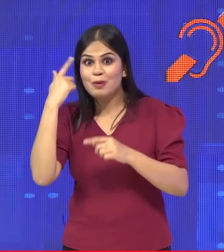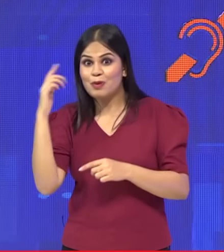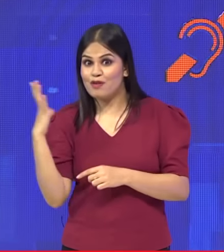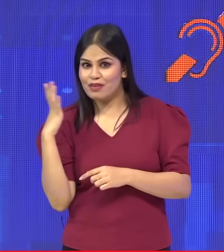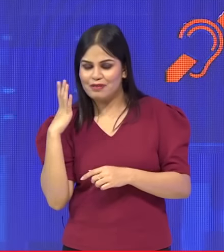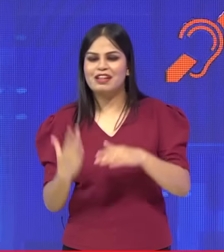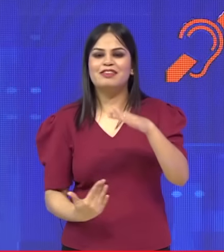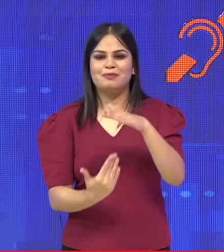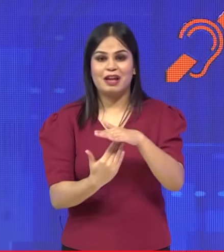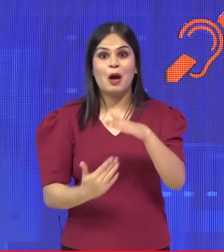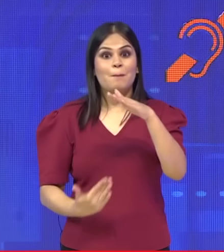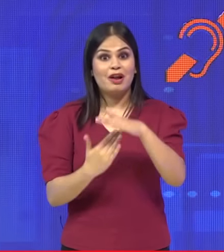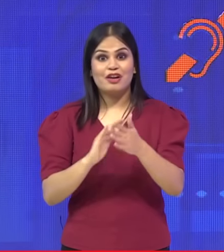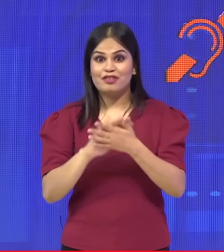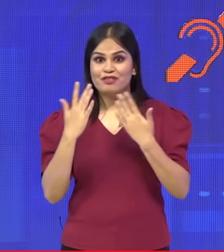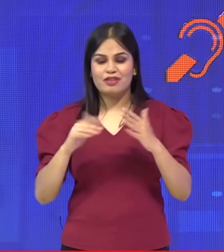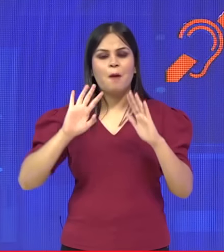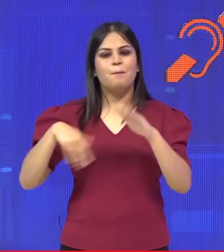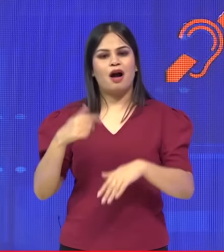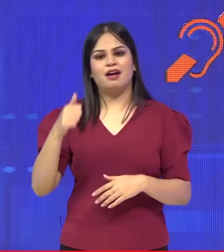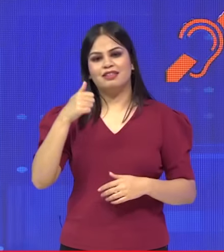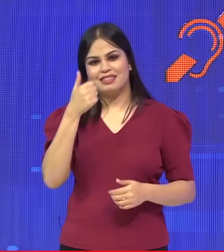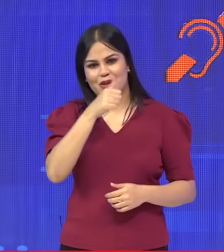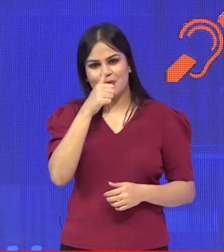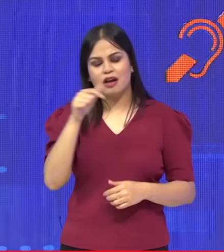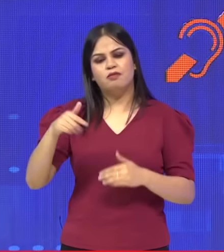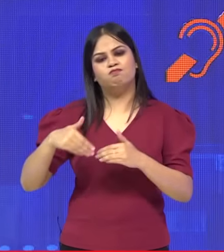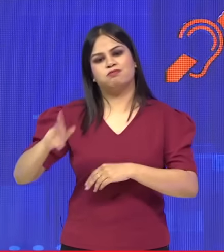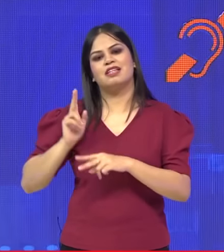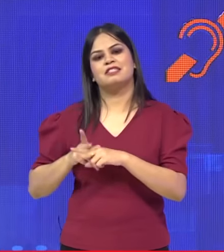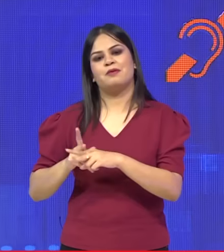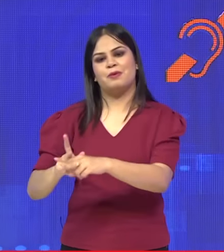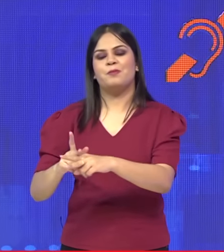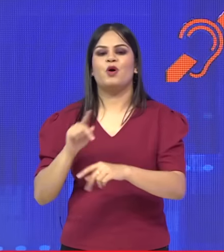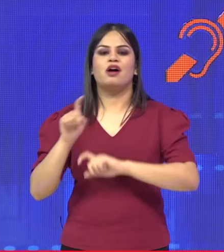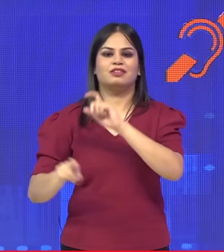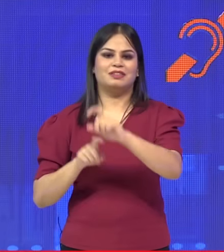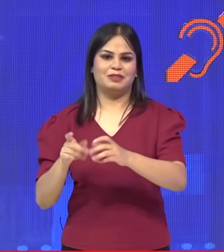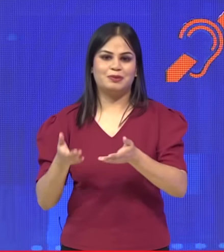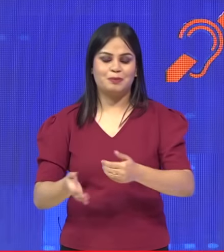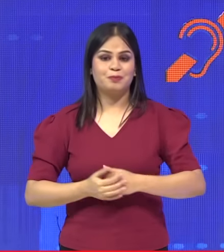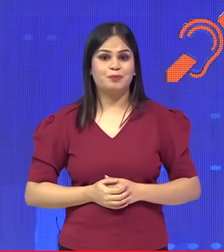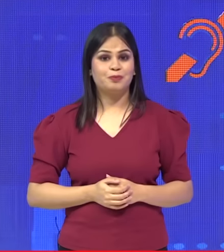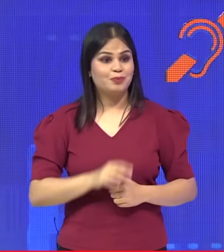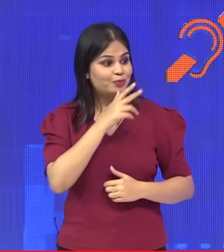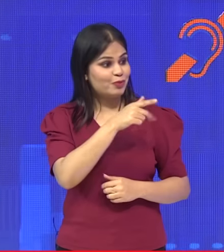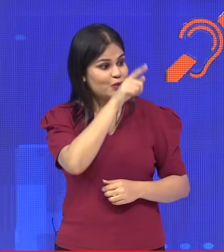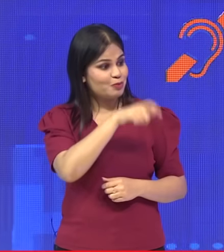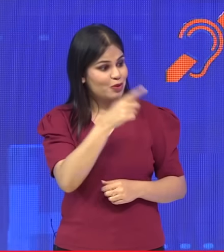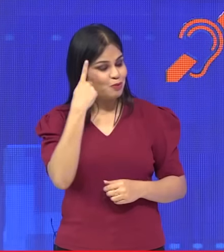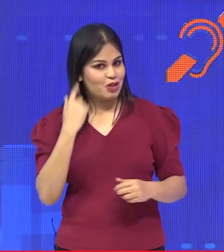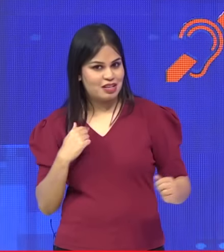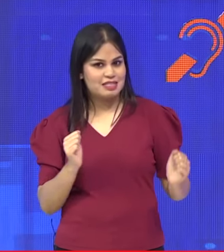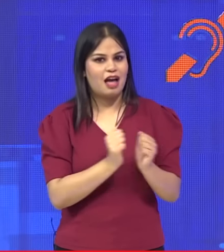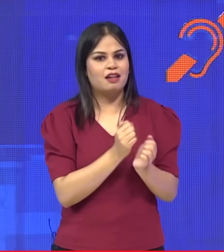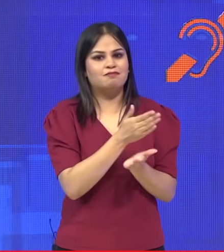और ब्रेक के बाद आपके अदालत में सलमान खान पर इजाजत और सवालात का एक और मैं आपके साथ यह केक